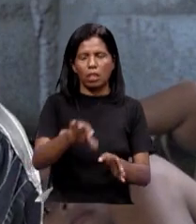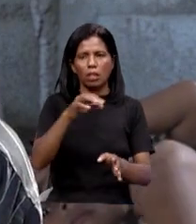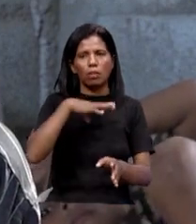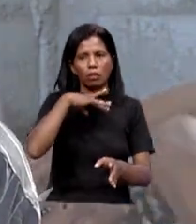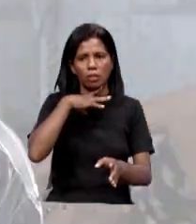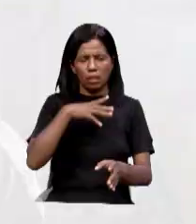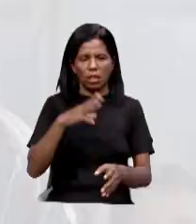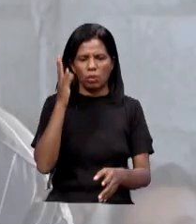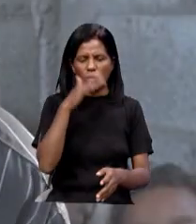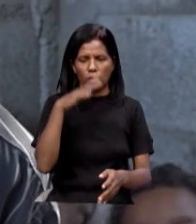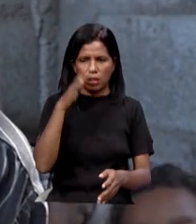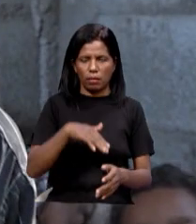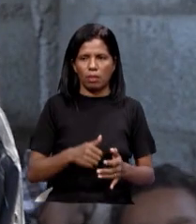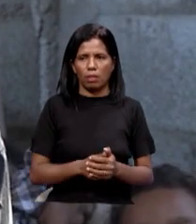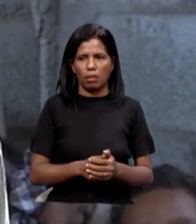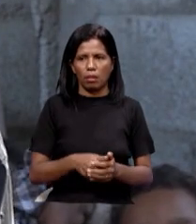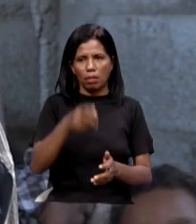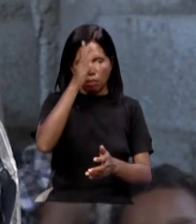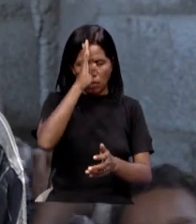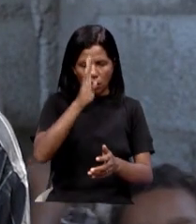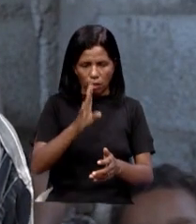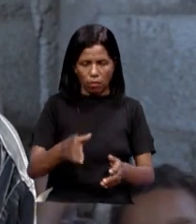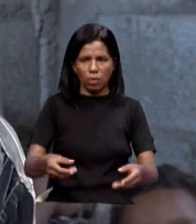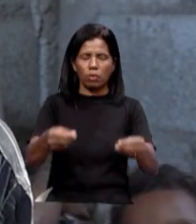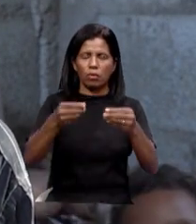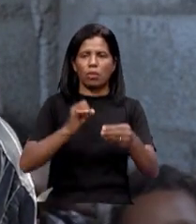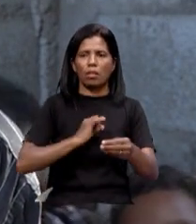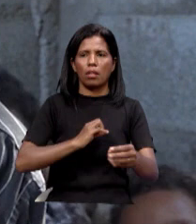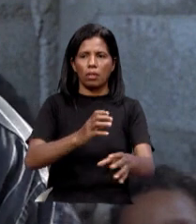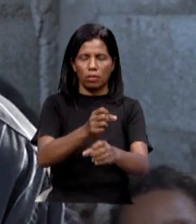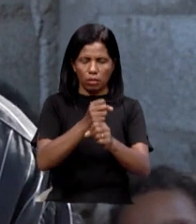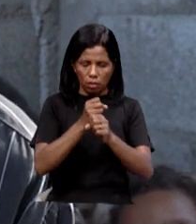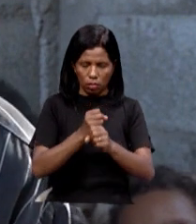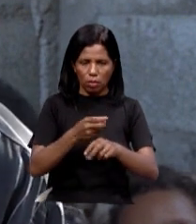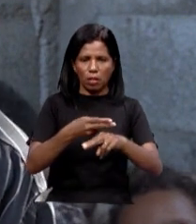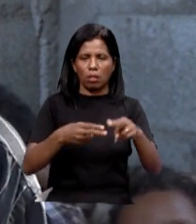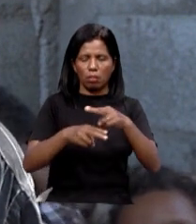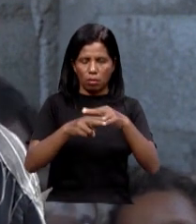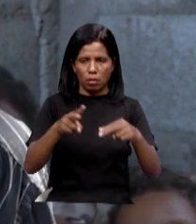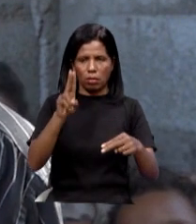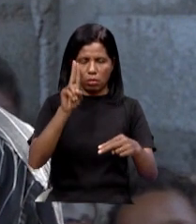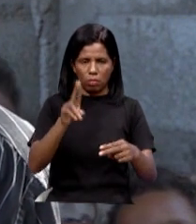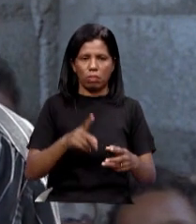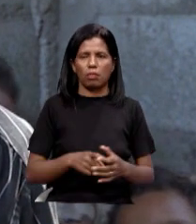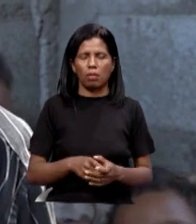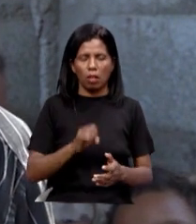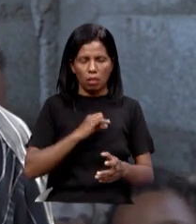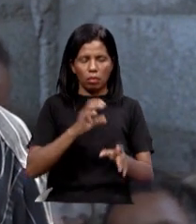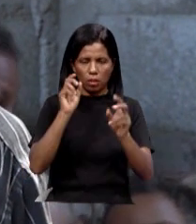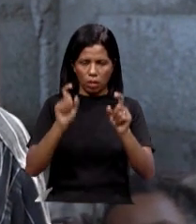buat duis. Karena maro mak mau pohon, nih dan nih bahwa sih mohon maro. Buat saya maro mak pohon, saya harus tinggi sih.